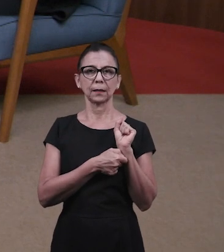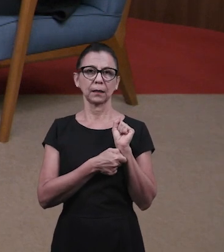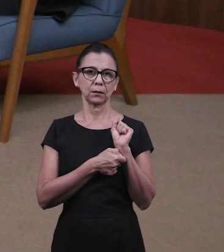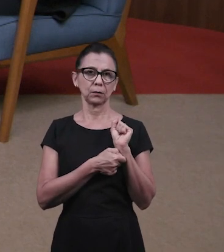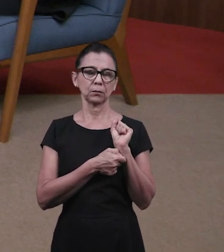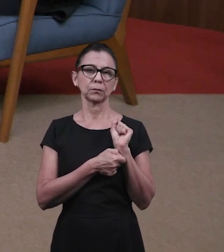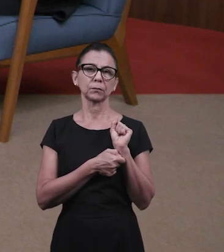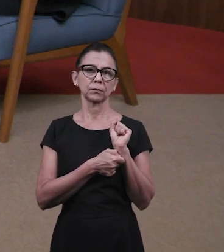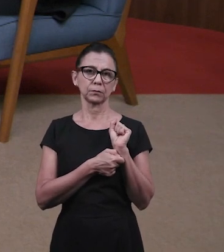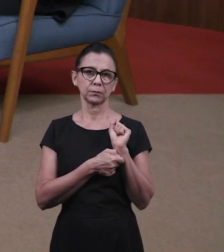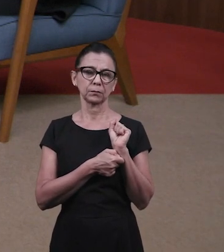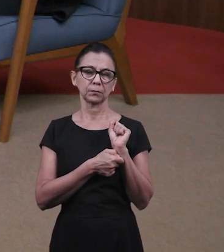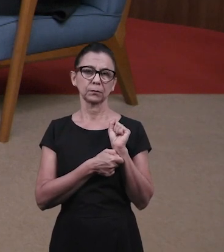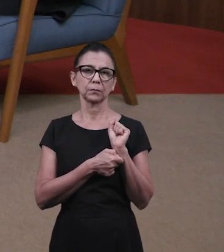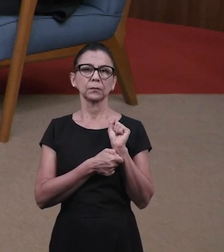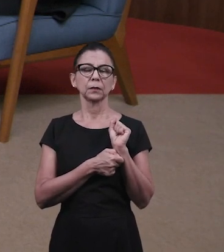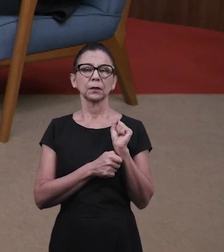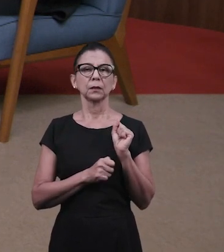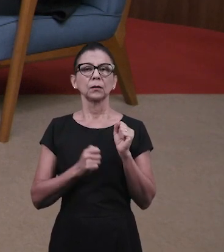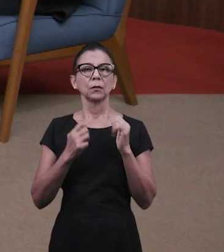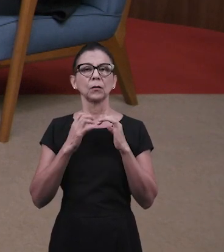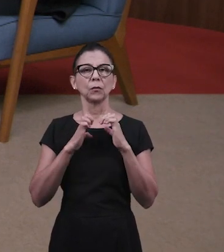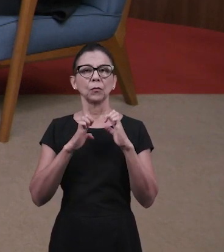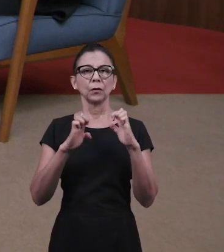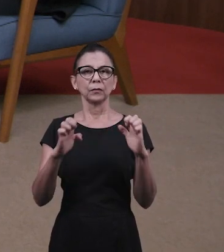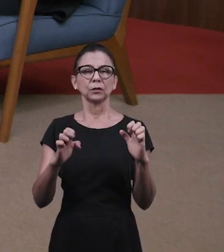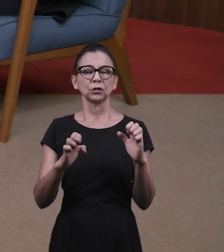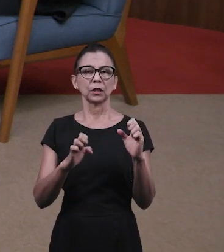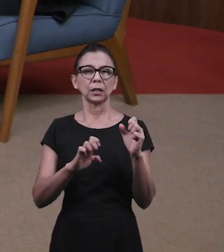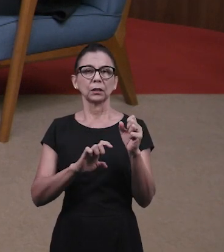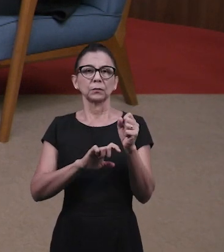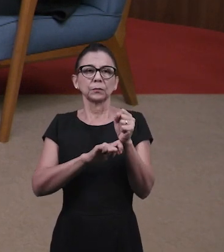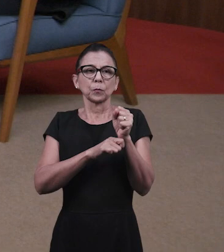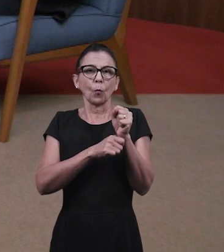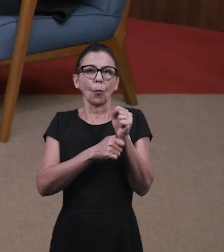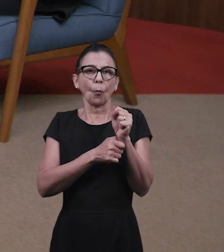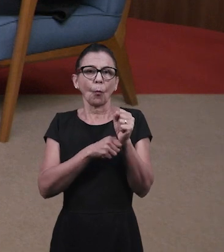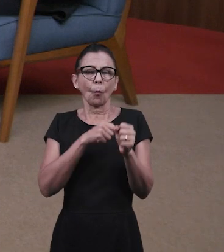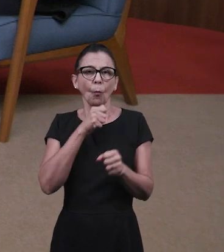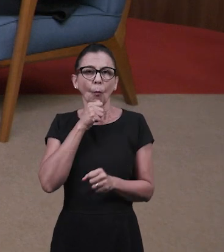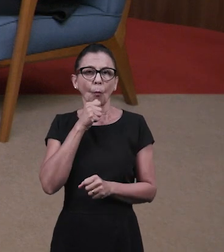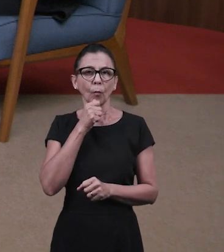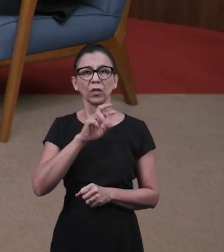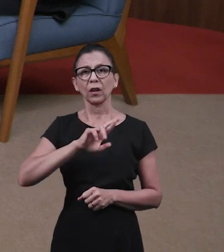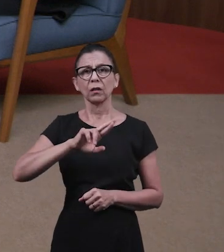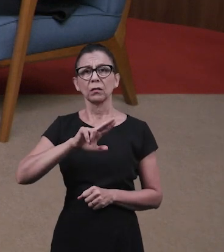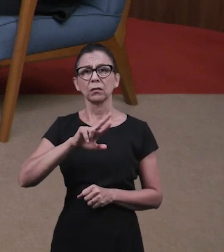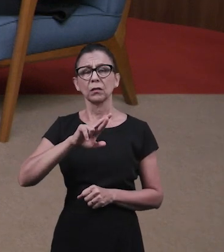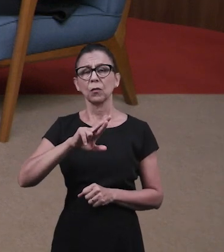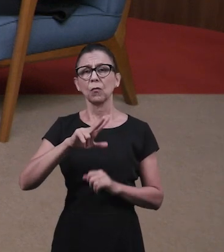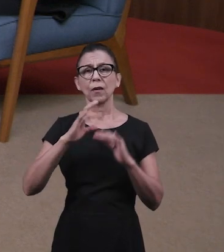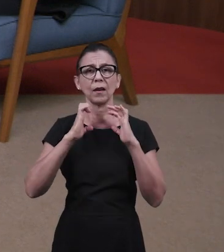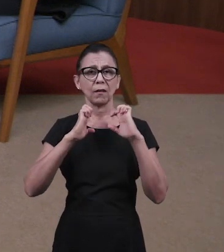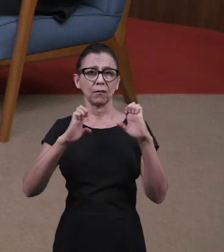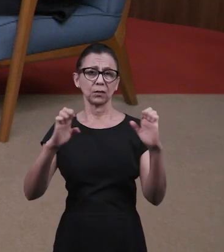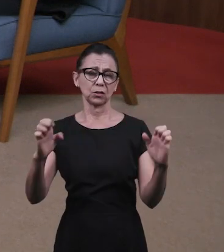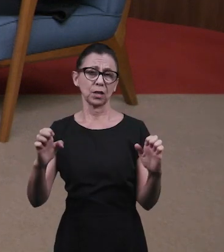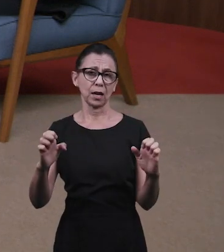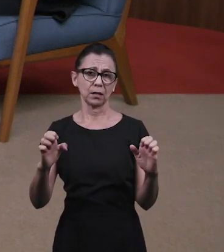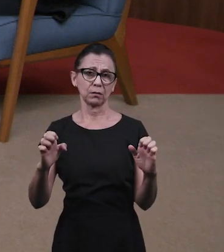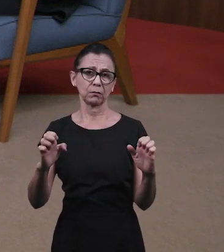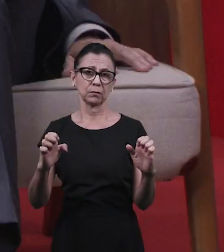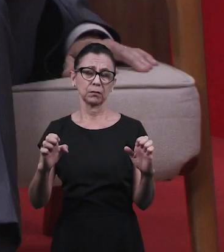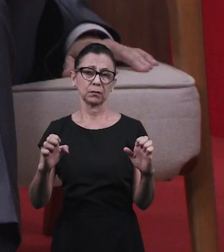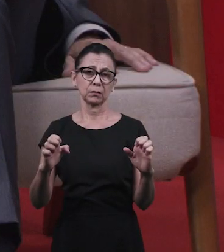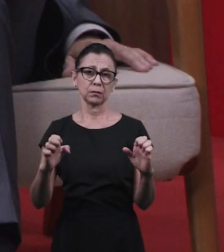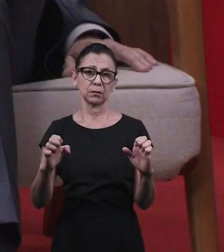mystère, ce n'est pas un évangile. Et le mystère doit être révélé. Et seulement qui peut